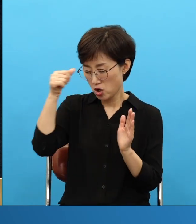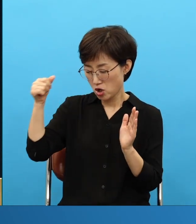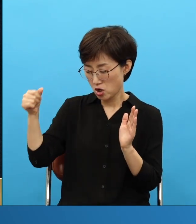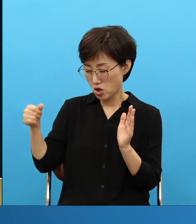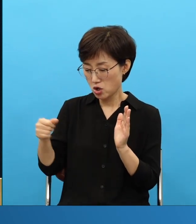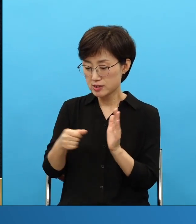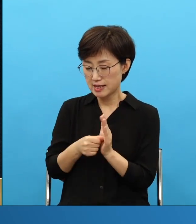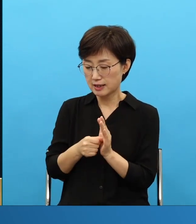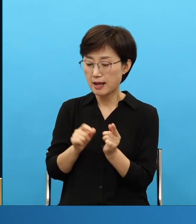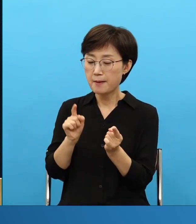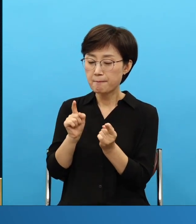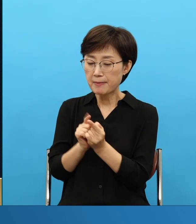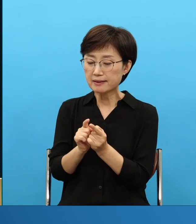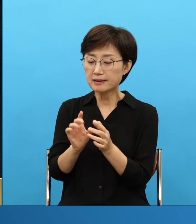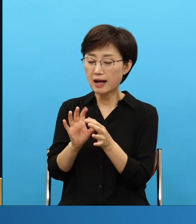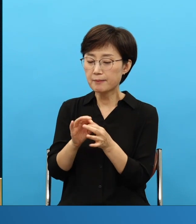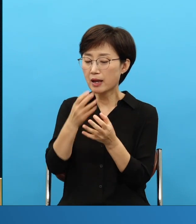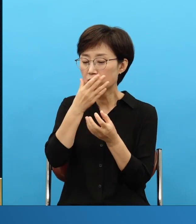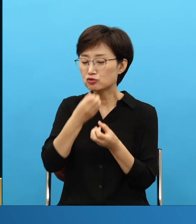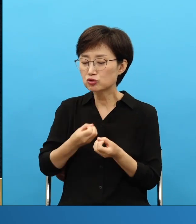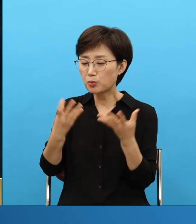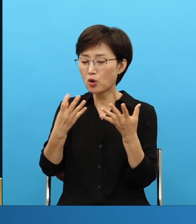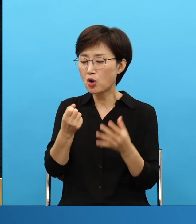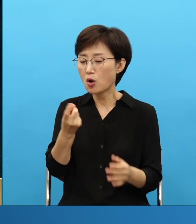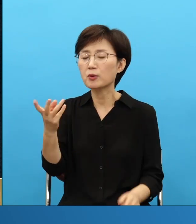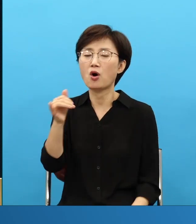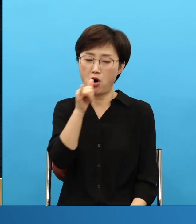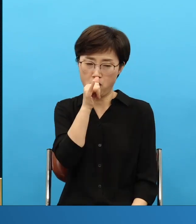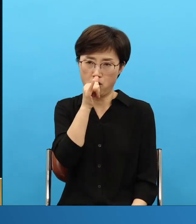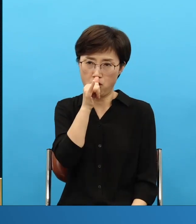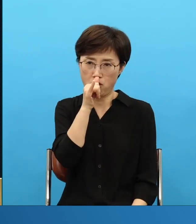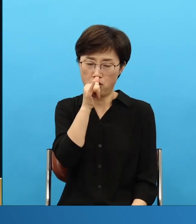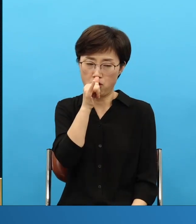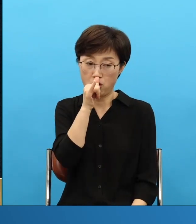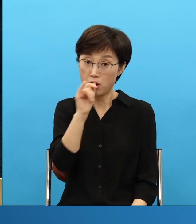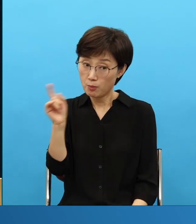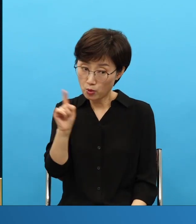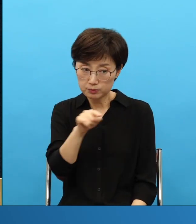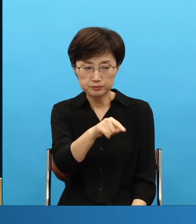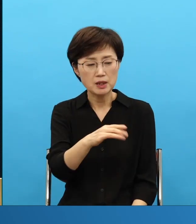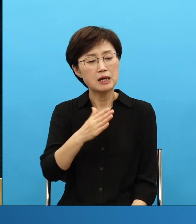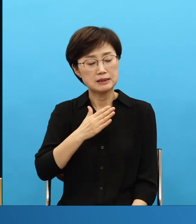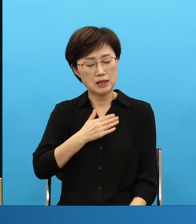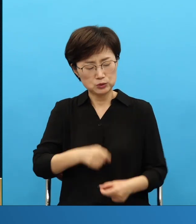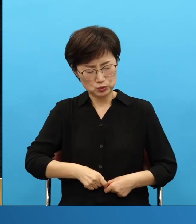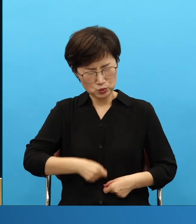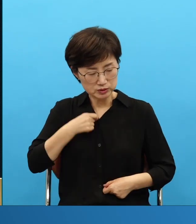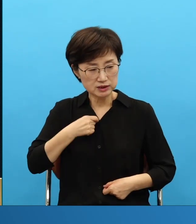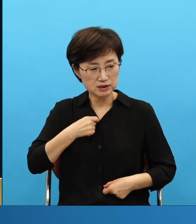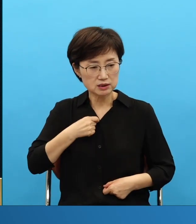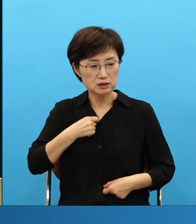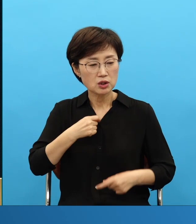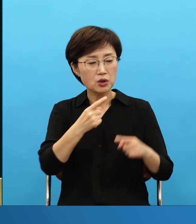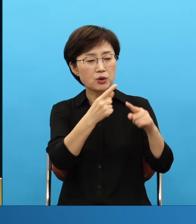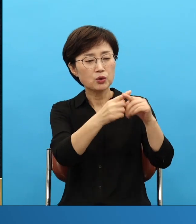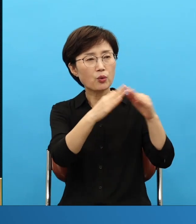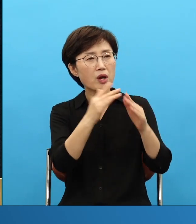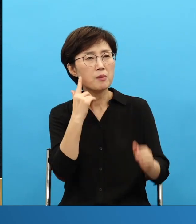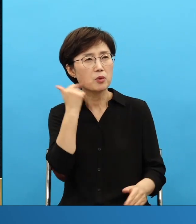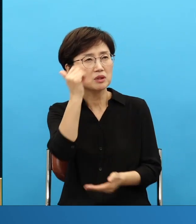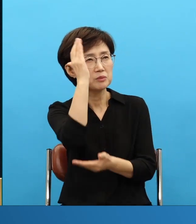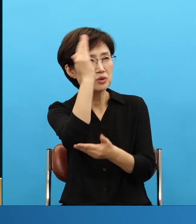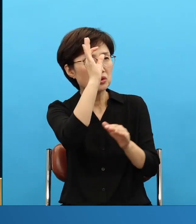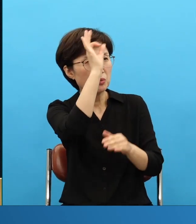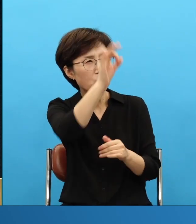있었는데 목사님들 설교 듣고 내가 전도 운동을 깨닫지 못했다고 했어요. Throughout my lifetime, there are a number of blessings of meetings that I